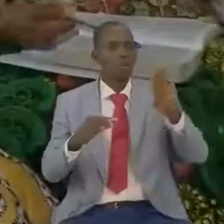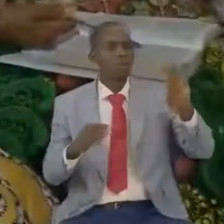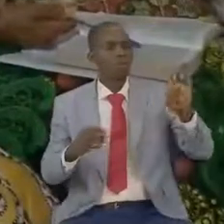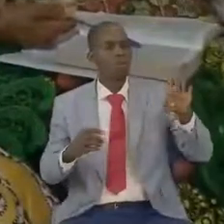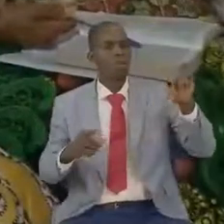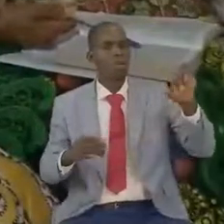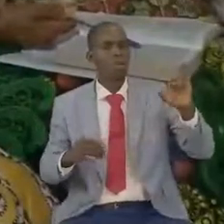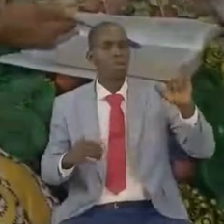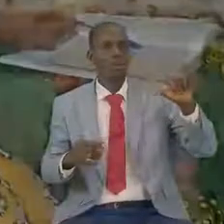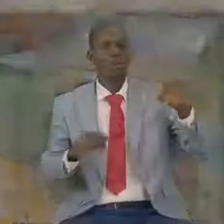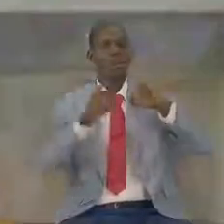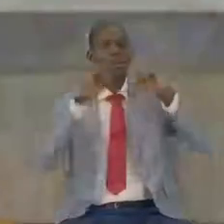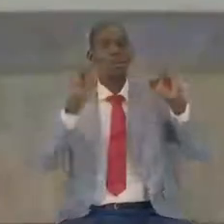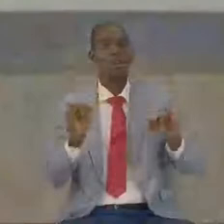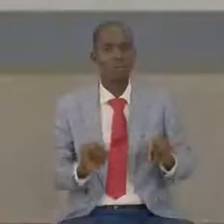fille